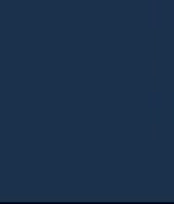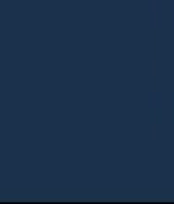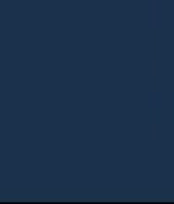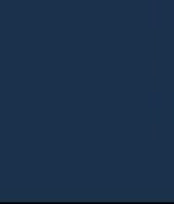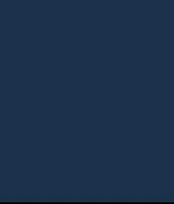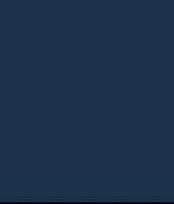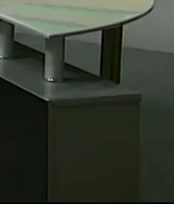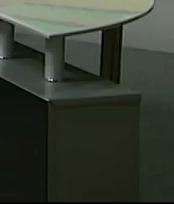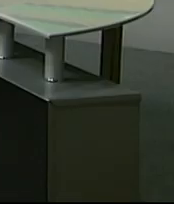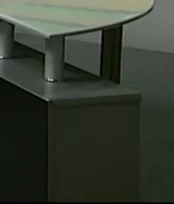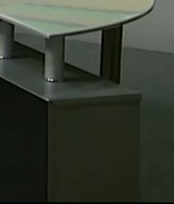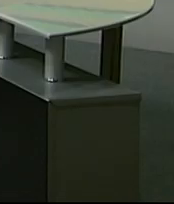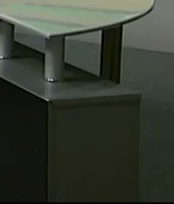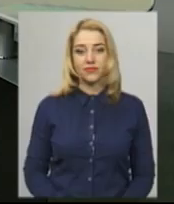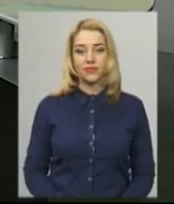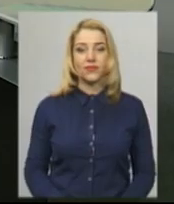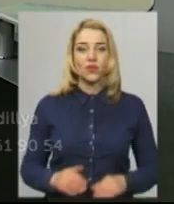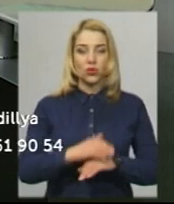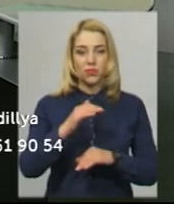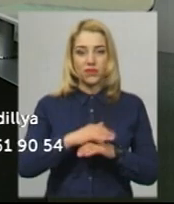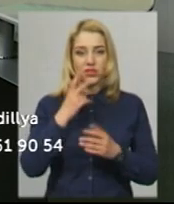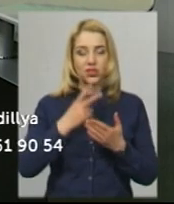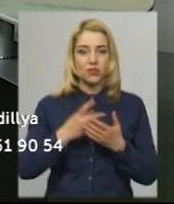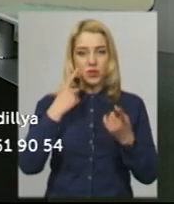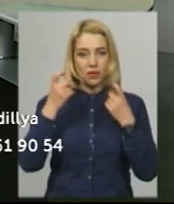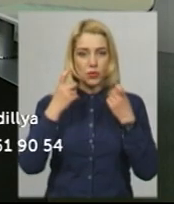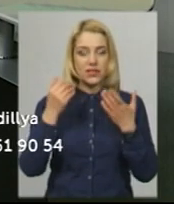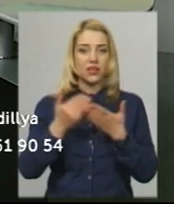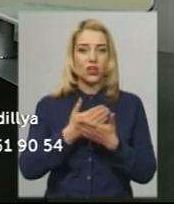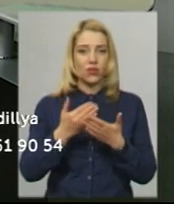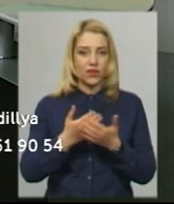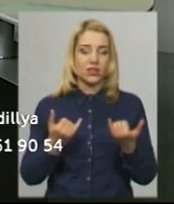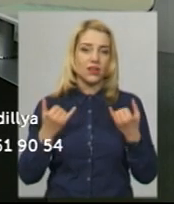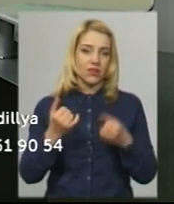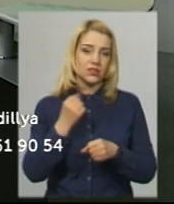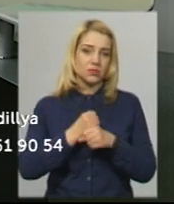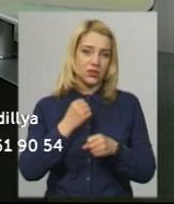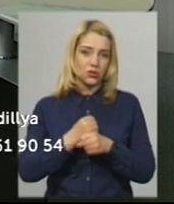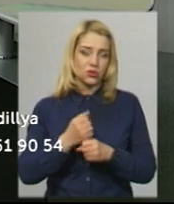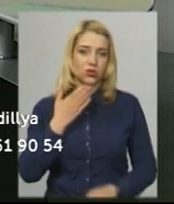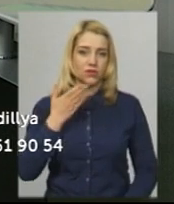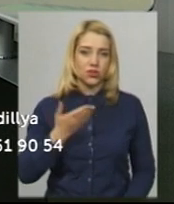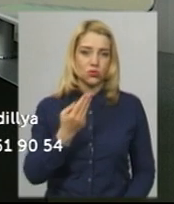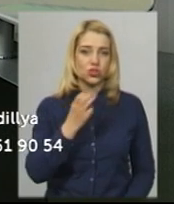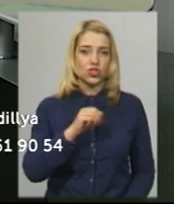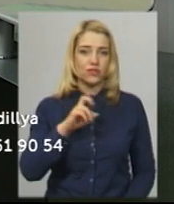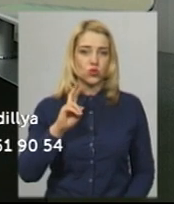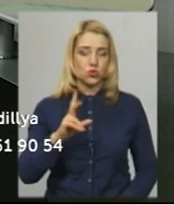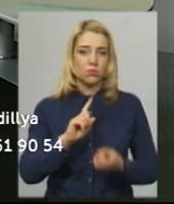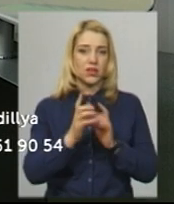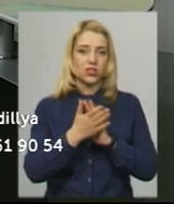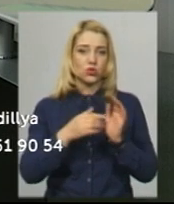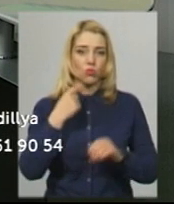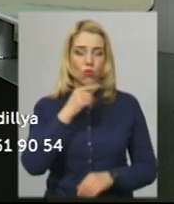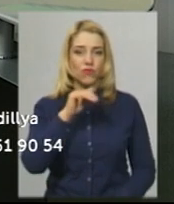Музика Доброго вечора, ви дивитесь інформаційний випуск. Для вас у студії працює ведуча Катерина Шевчук, на жесту мову